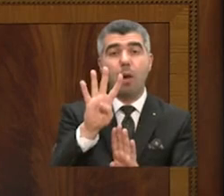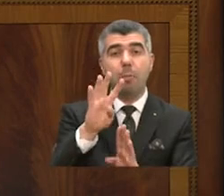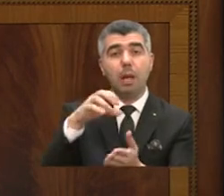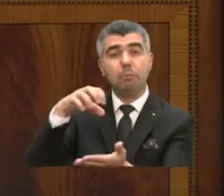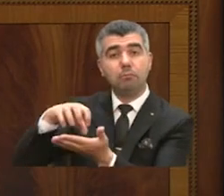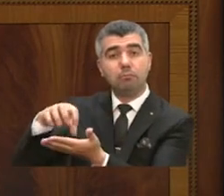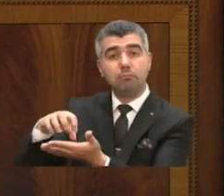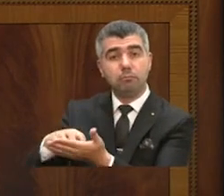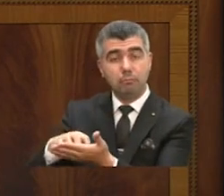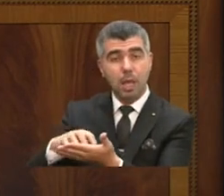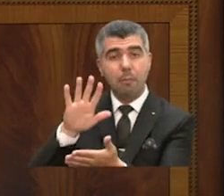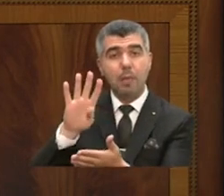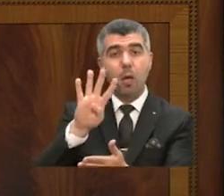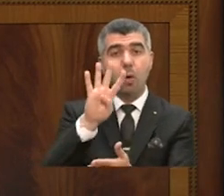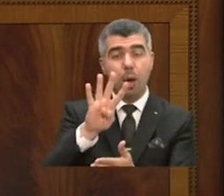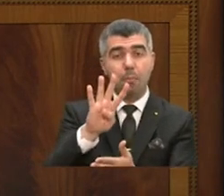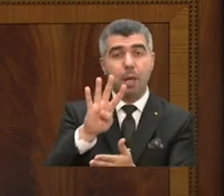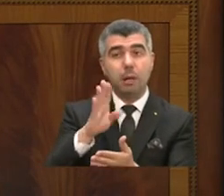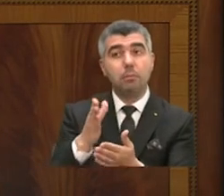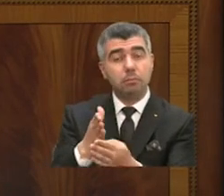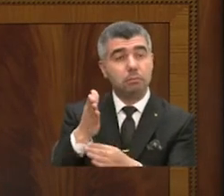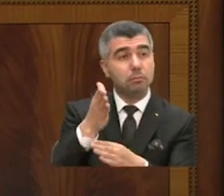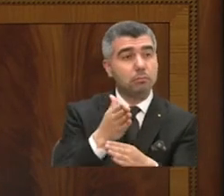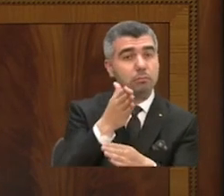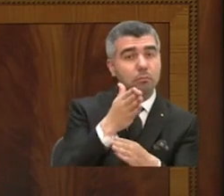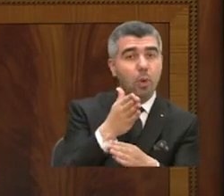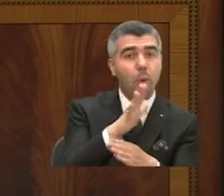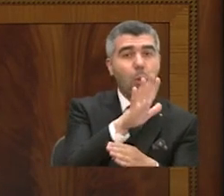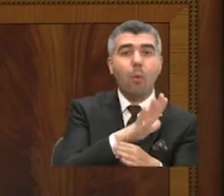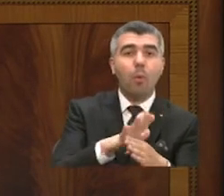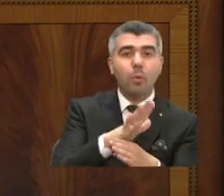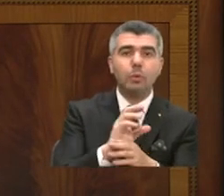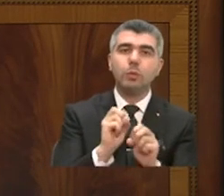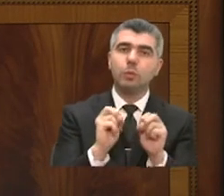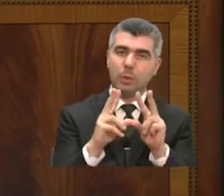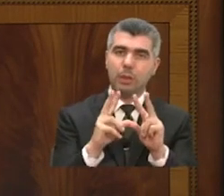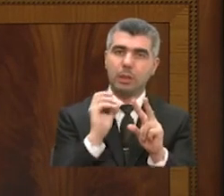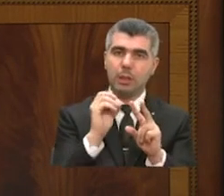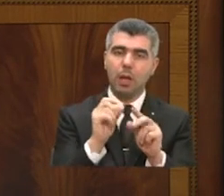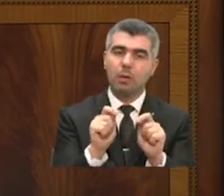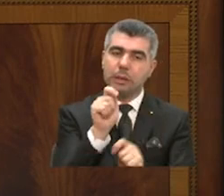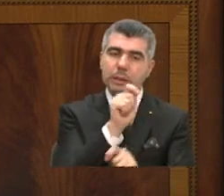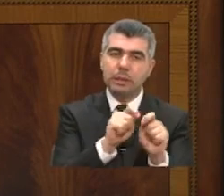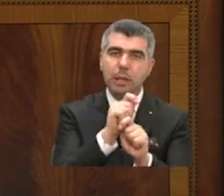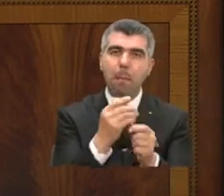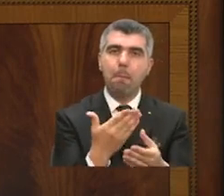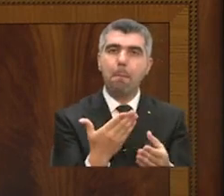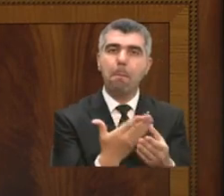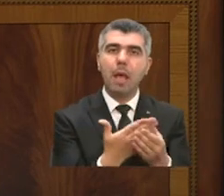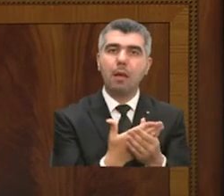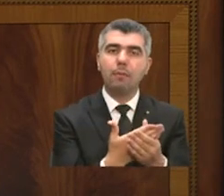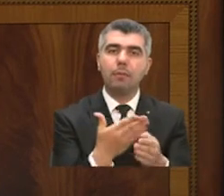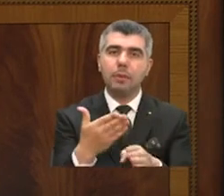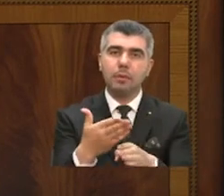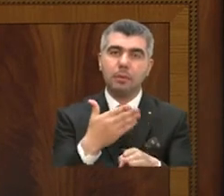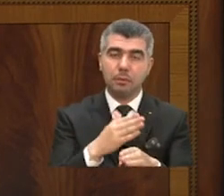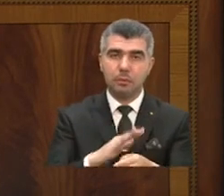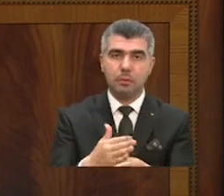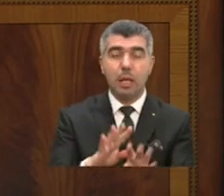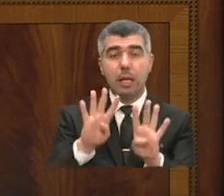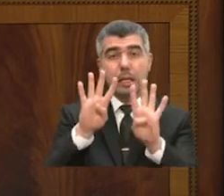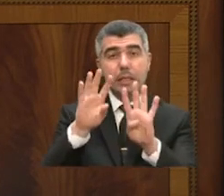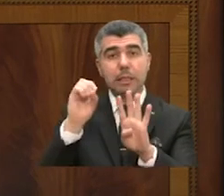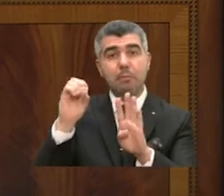و45 وكالة متنقلة، وضعت هنا إشارة المواطنين لمعالجة قضاياهم، 8000 مكتب